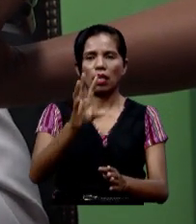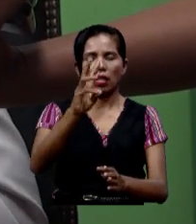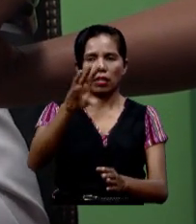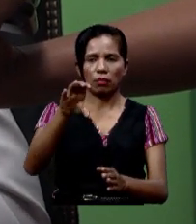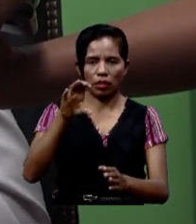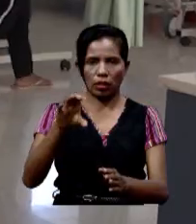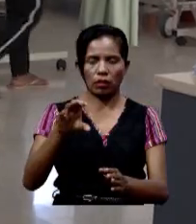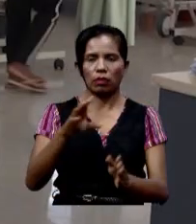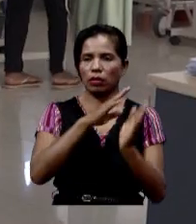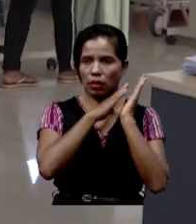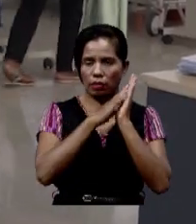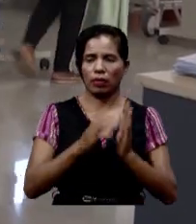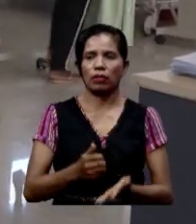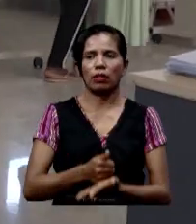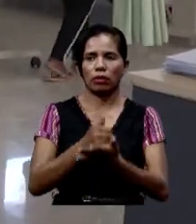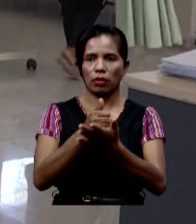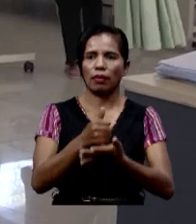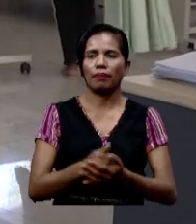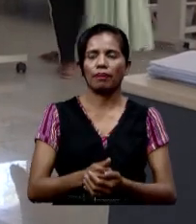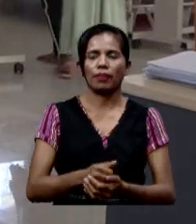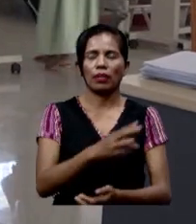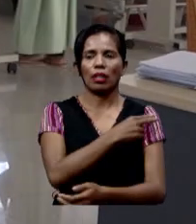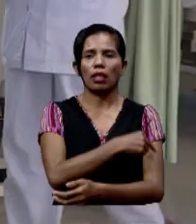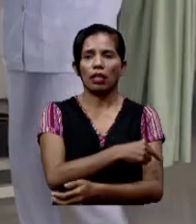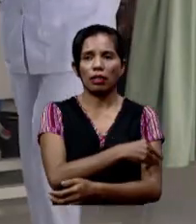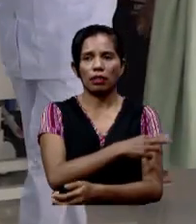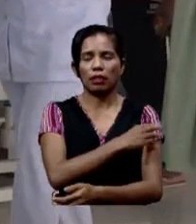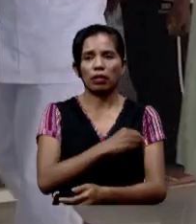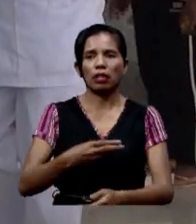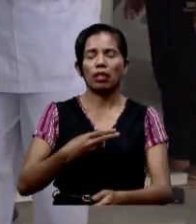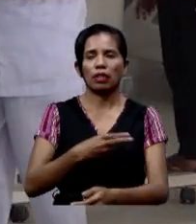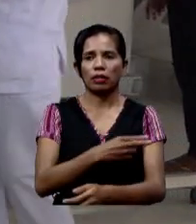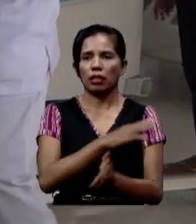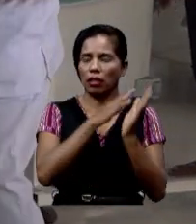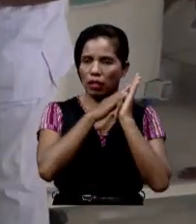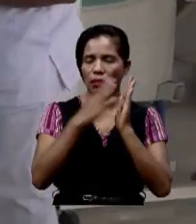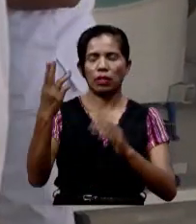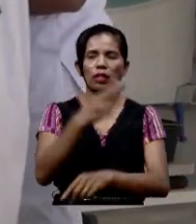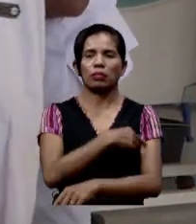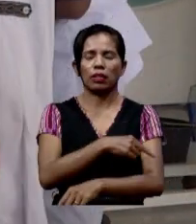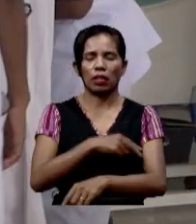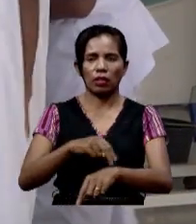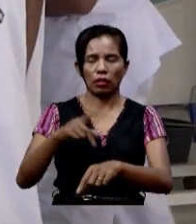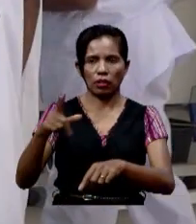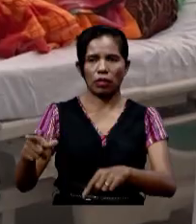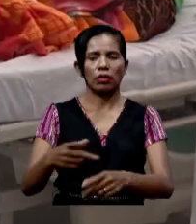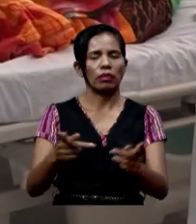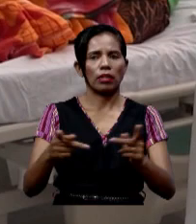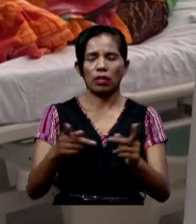bila responde da oine. Antes ne kama i hospital nacional liuliu ia sala emergencia pediatria no ICU la